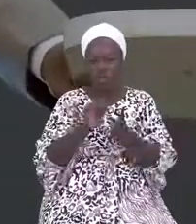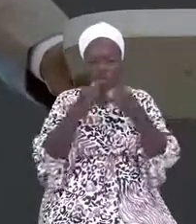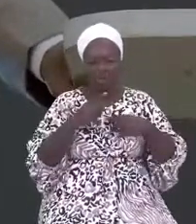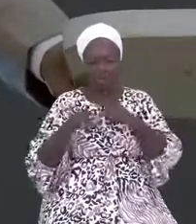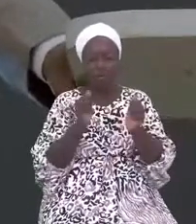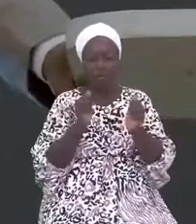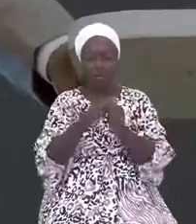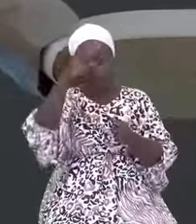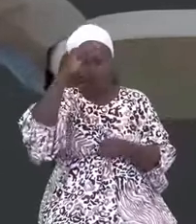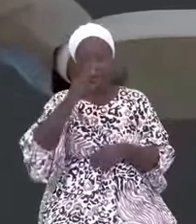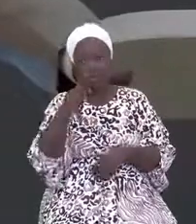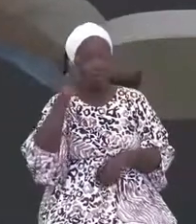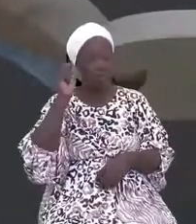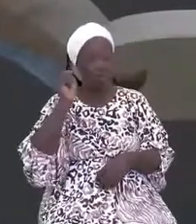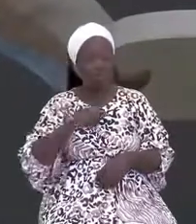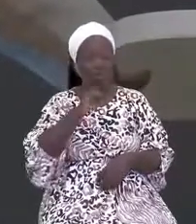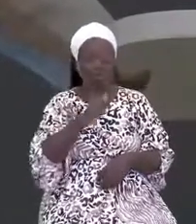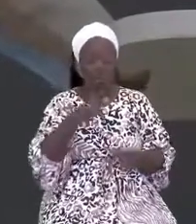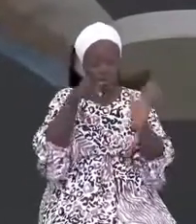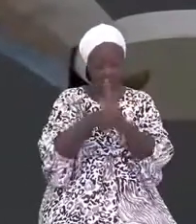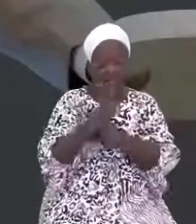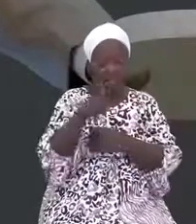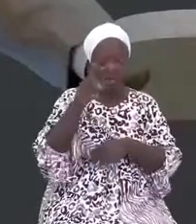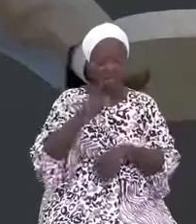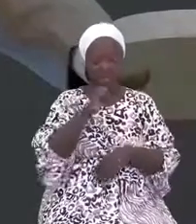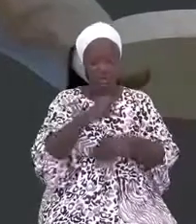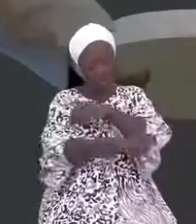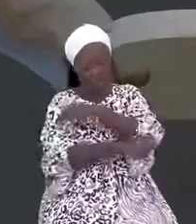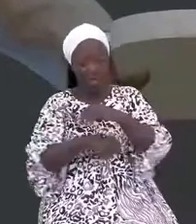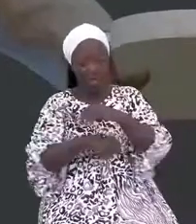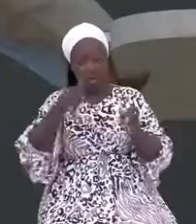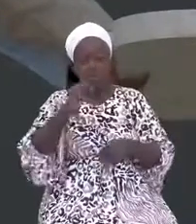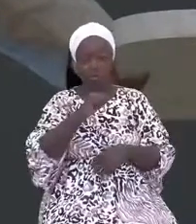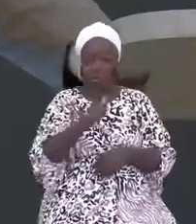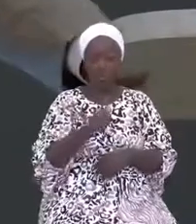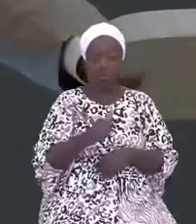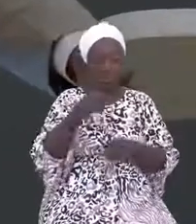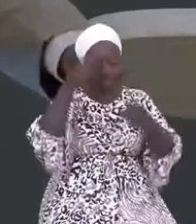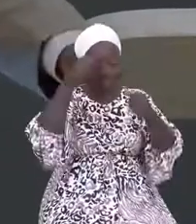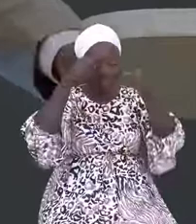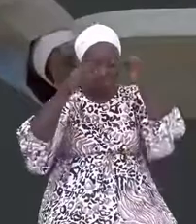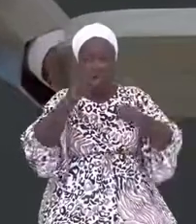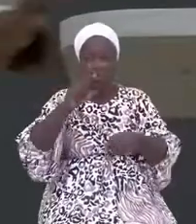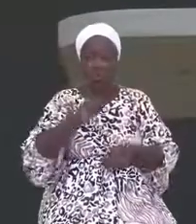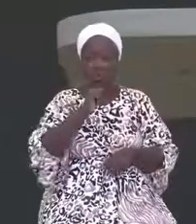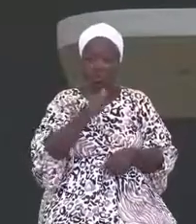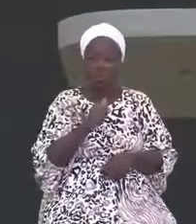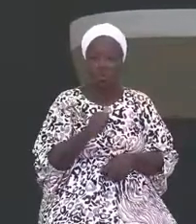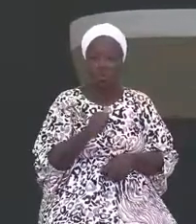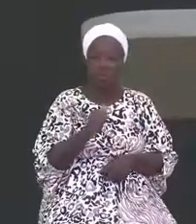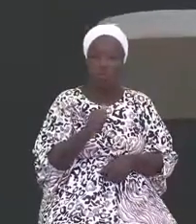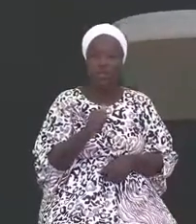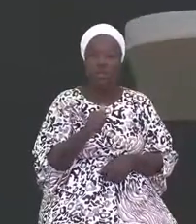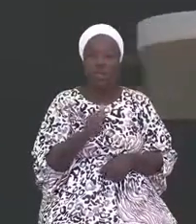tu ne tu commettras pas demeure tu ne tueras pas tu ne voleras pas tu ne